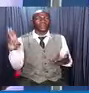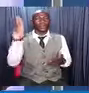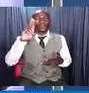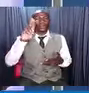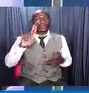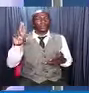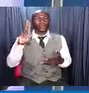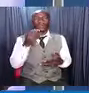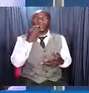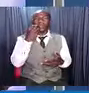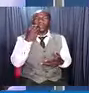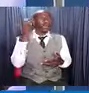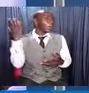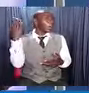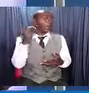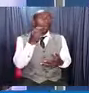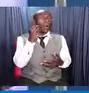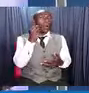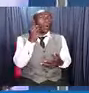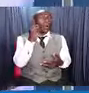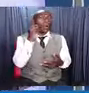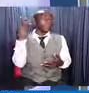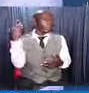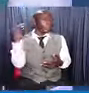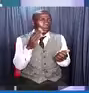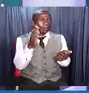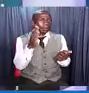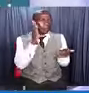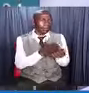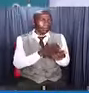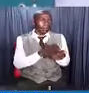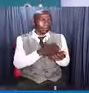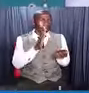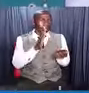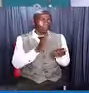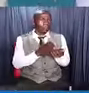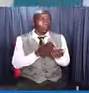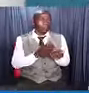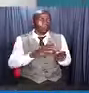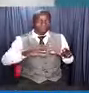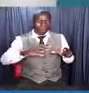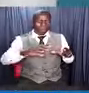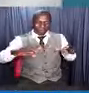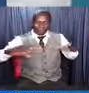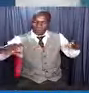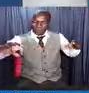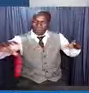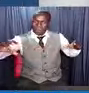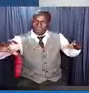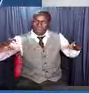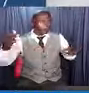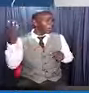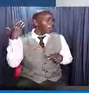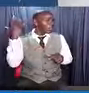huko zamani huko kwetu. We used to eat it back then at our home. Mihogo unatoka hapa paka kule kwa speaker kule. And the cassava is very long. Zamani